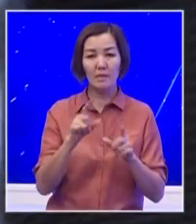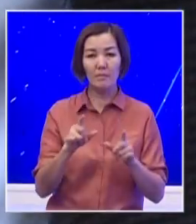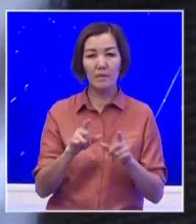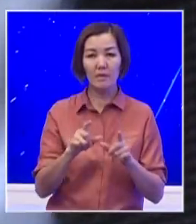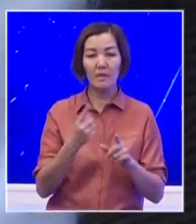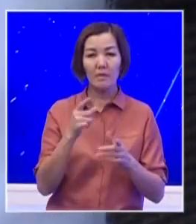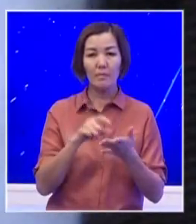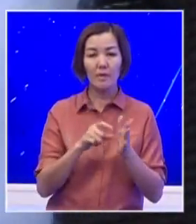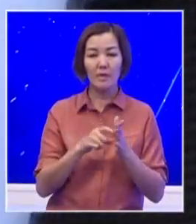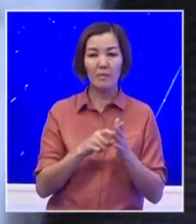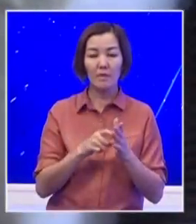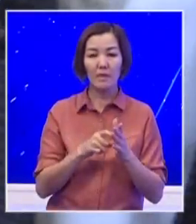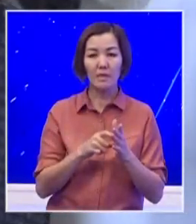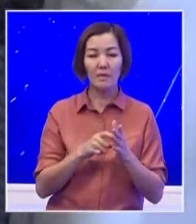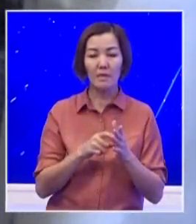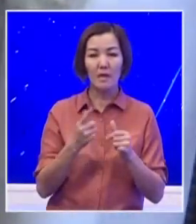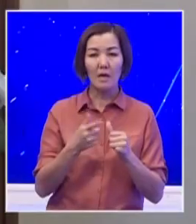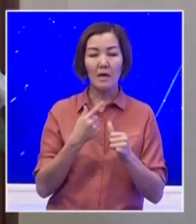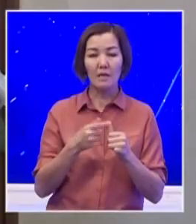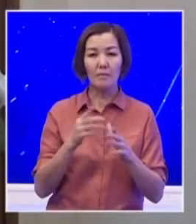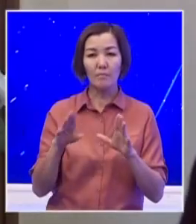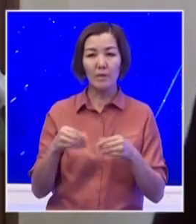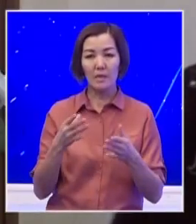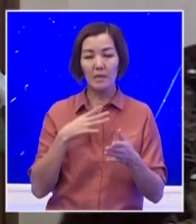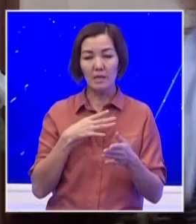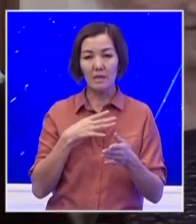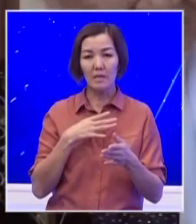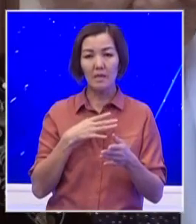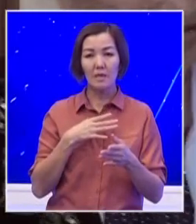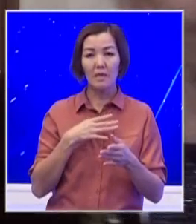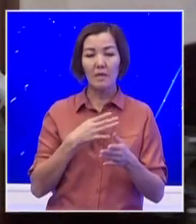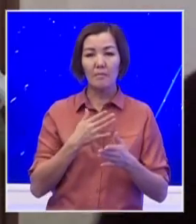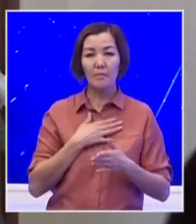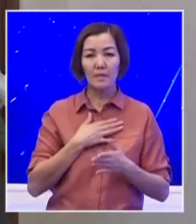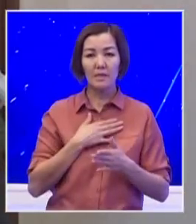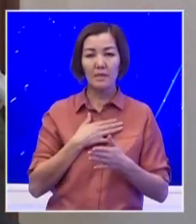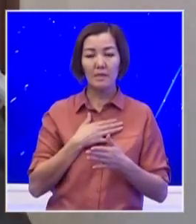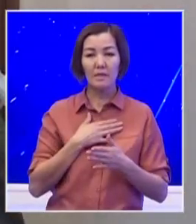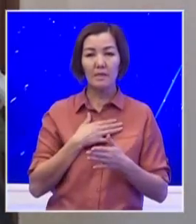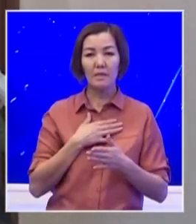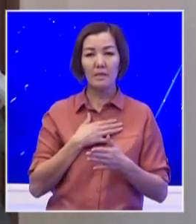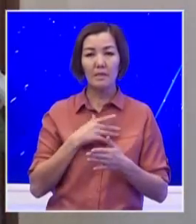мектептің бір кабинетін бізге атап жатыр. Енді бұл арғаратайда біздің артымыздан ерген